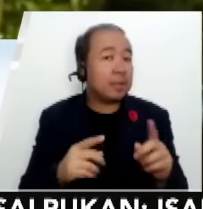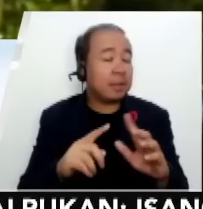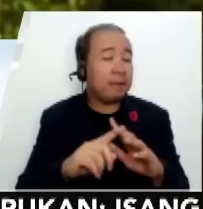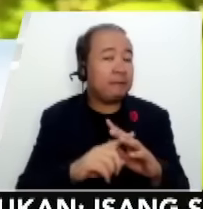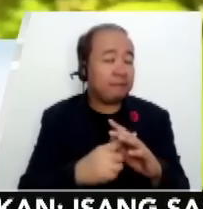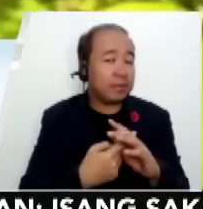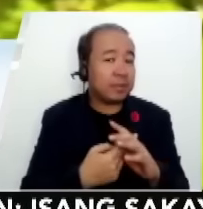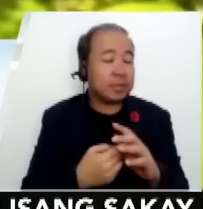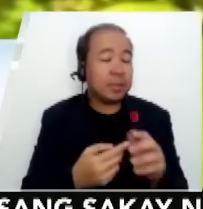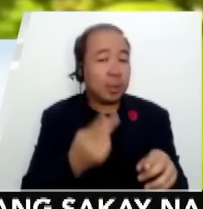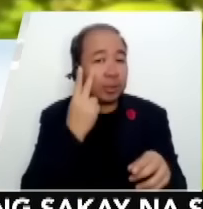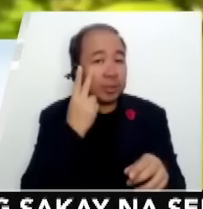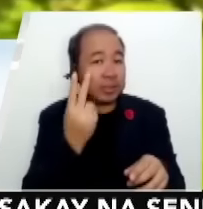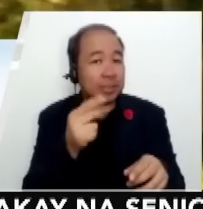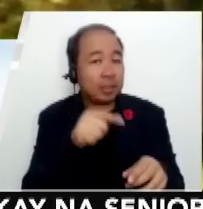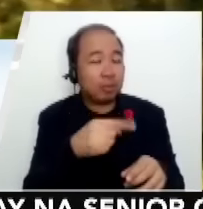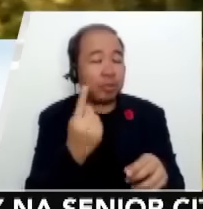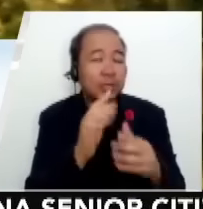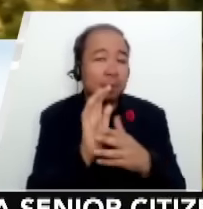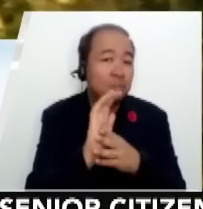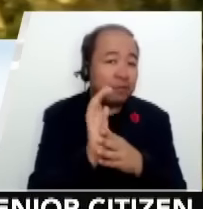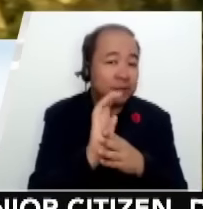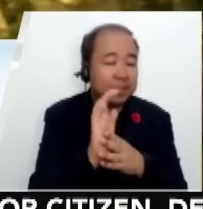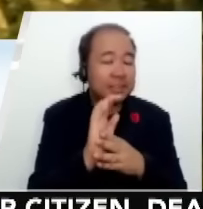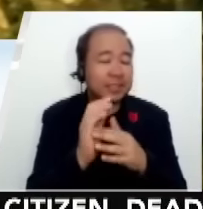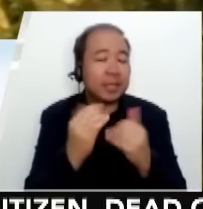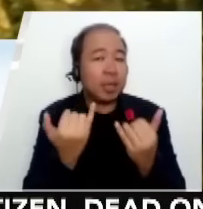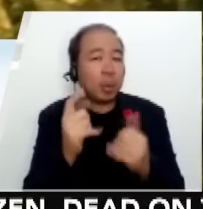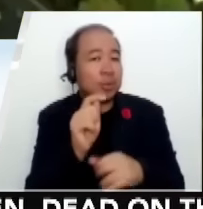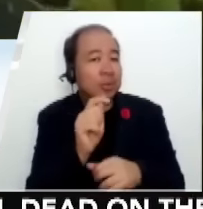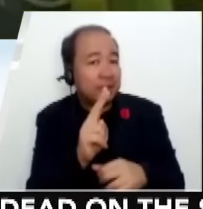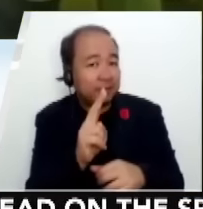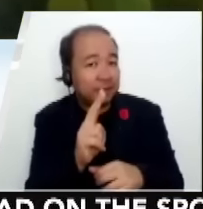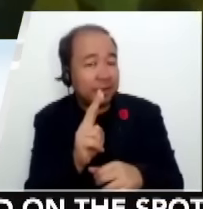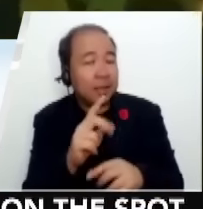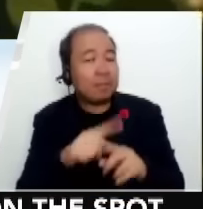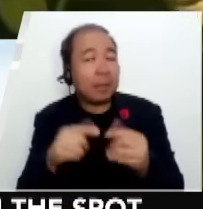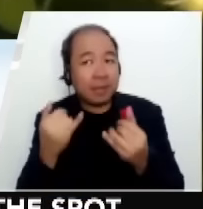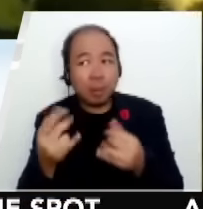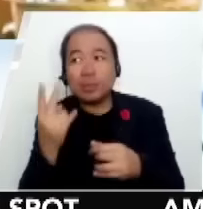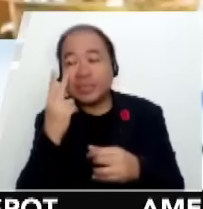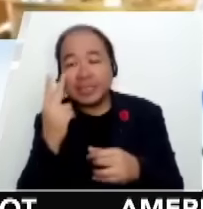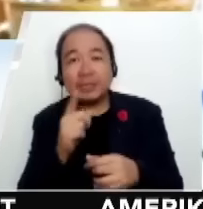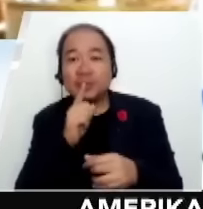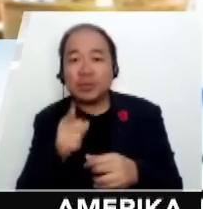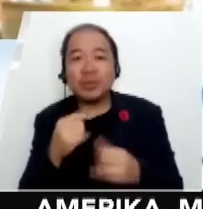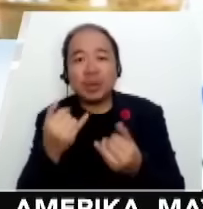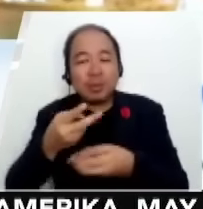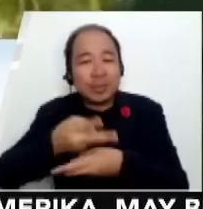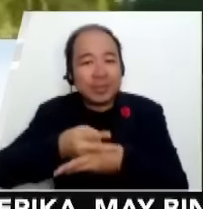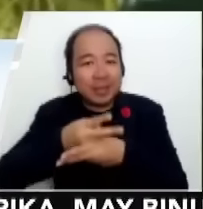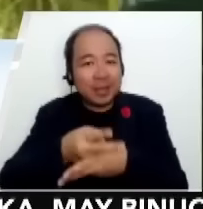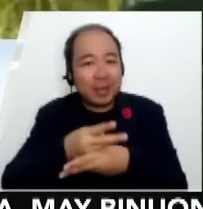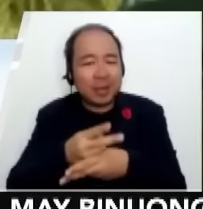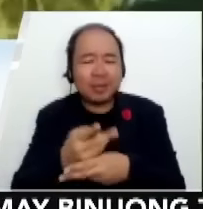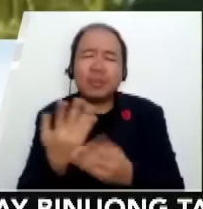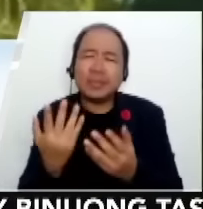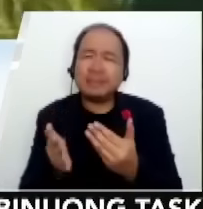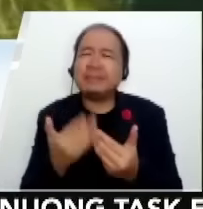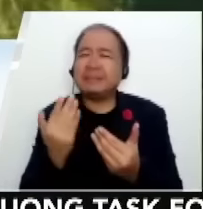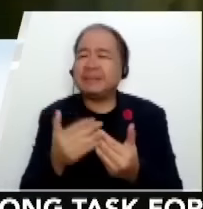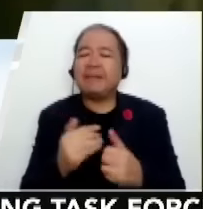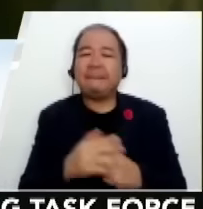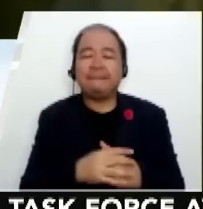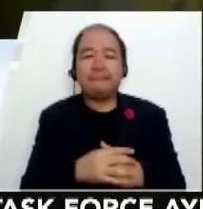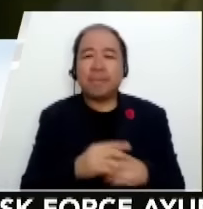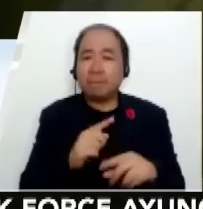nakikita ko lang sa mga movies. Pero when you see it na, tapos inalagaan nyo na siya, not that hard pala. Pero hindi ba delikadong